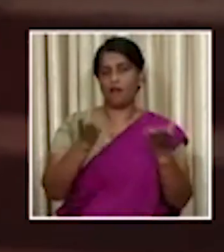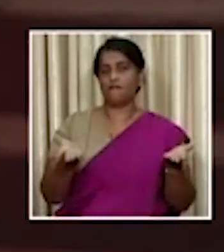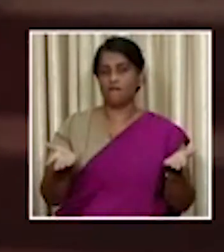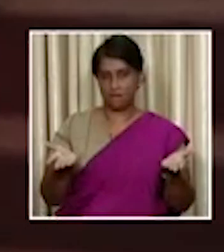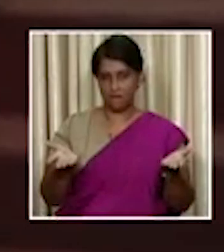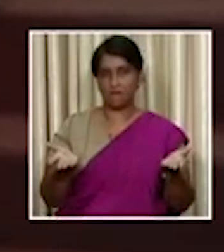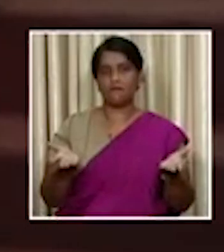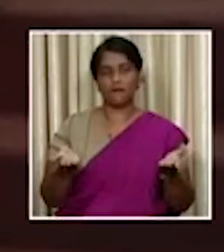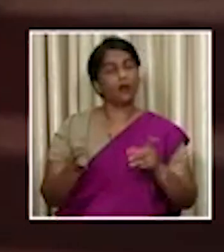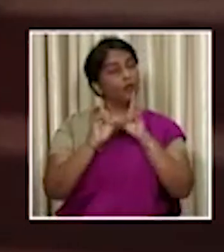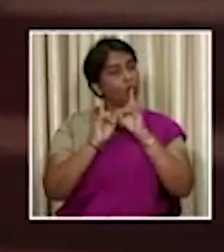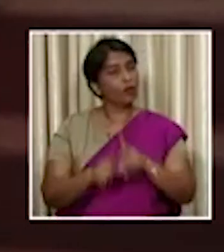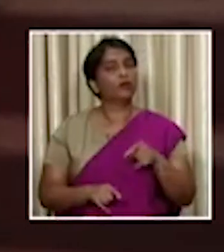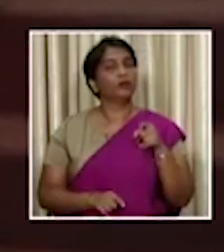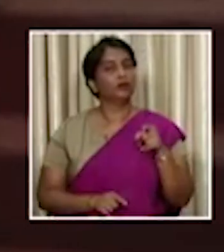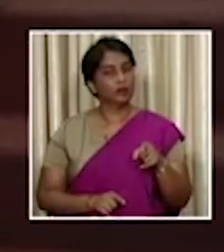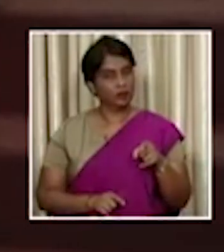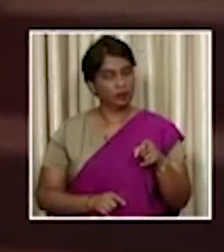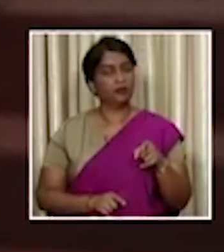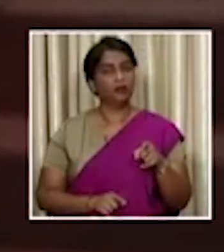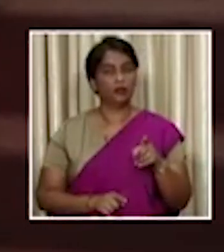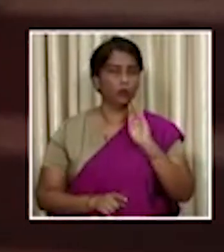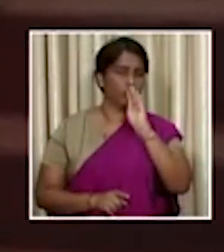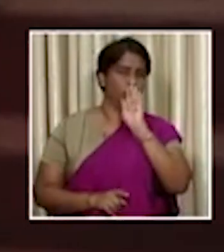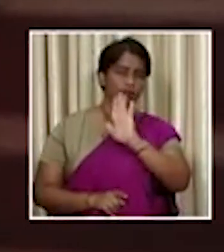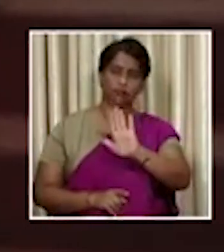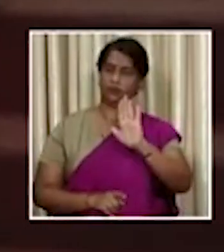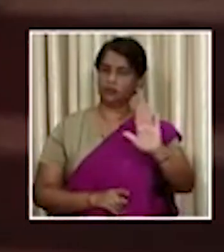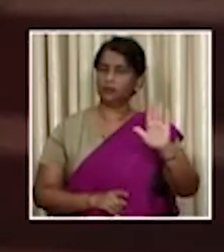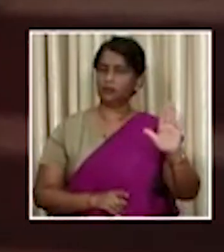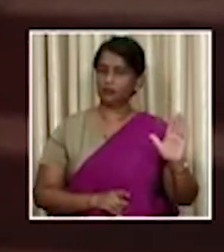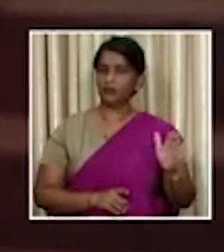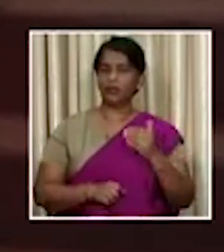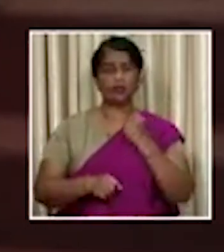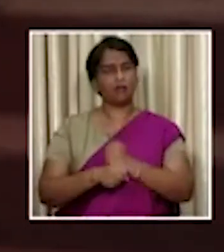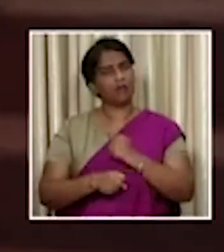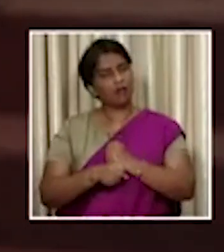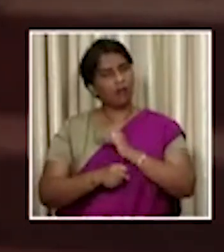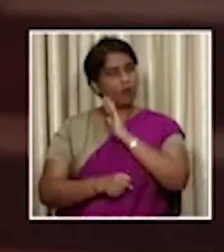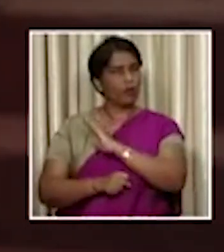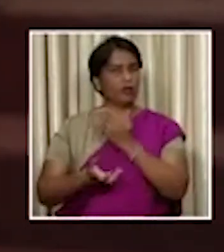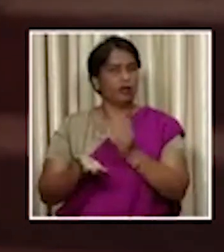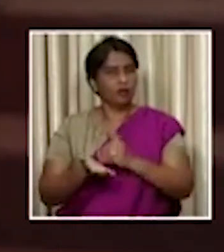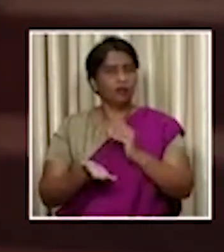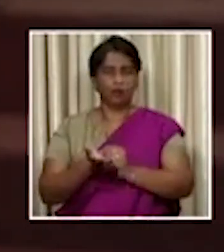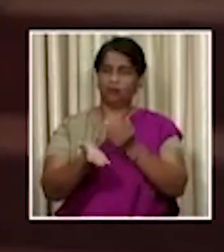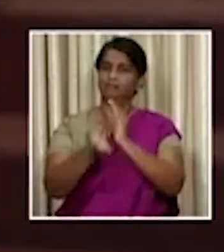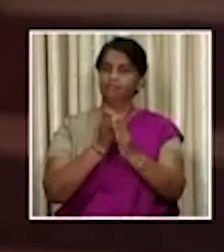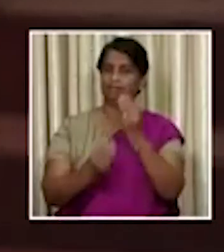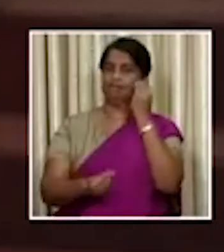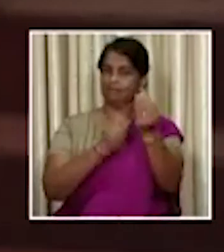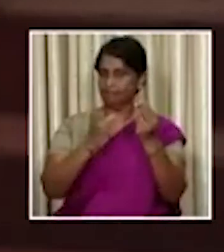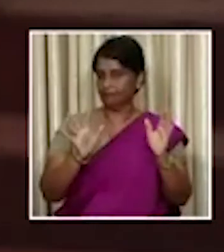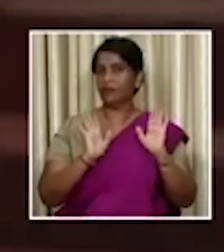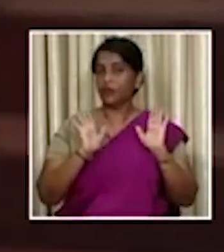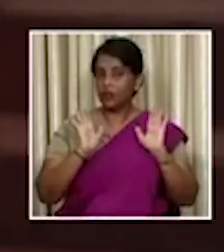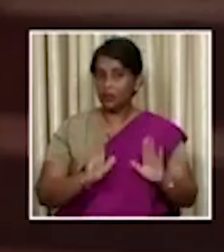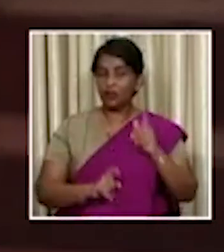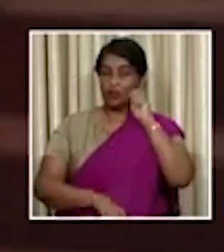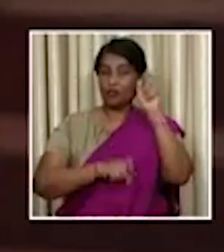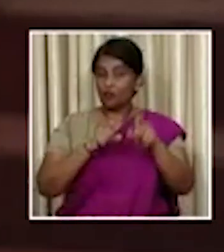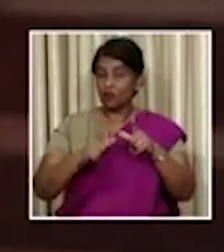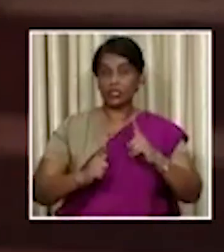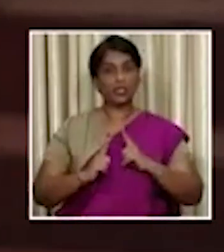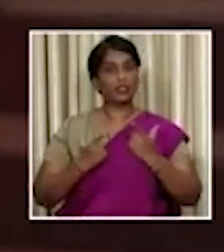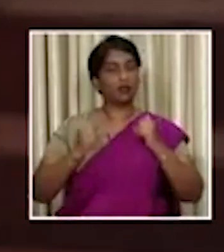செல்லுதல் அரசாங்க ஊழியர்களுக்கு சம்பளம் வழங்குதல் மற்றும் தற்போது நடைமுறைப்படுத்தப்பட்டு வரும் திட்டங்கள் முன்னெடுத்துச் செல்வதற்காக கணக்கு வாக்கு